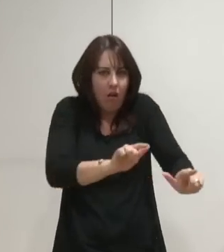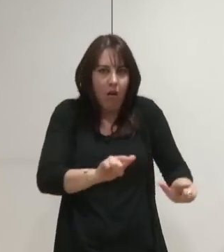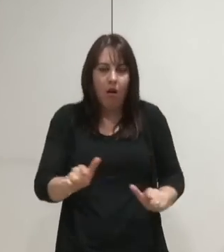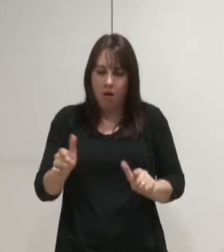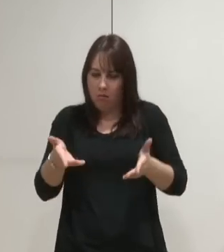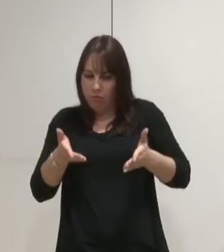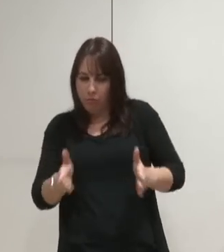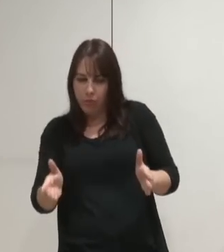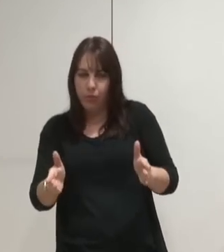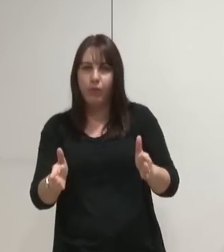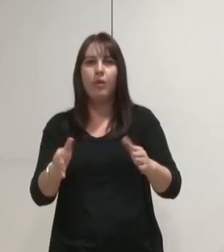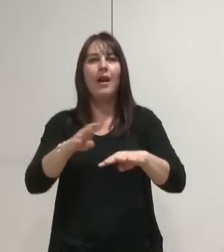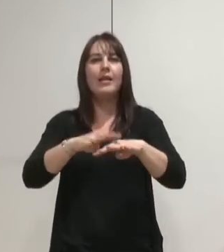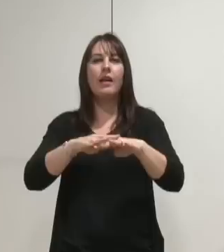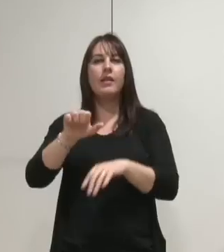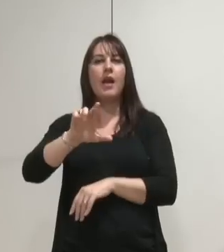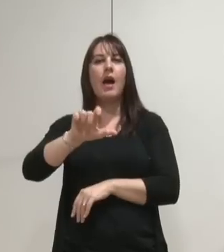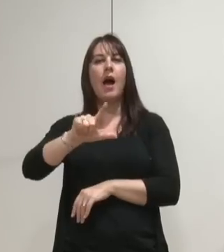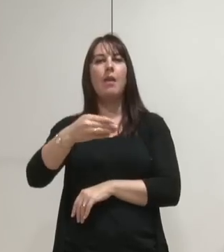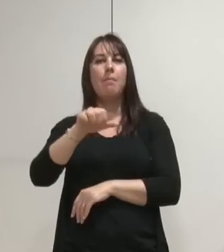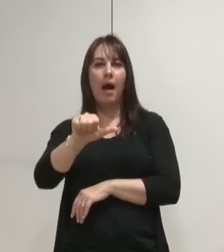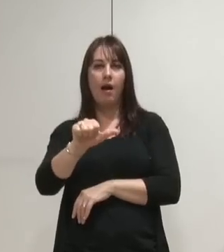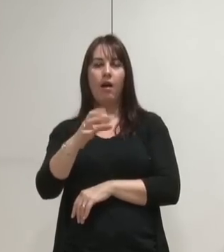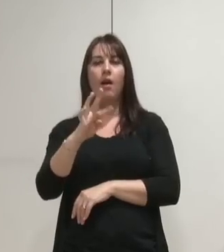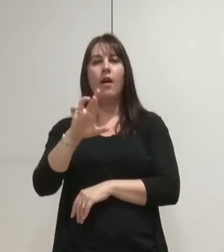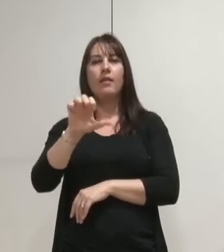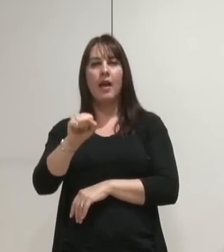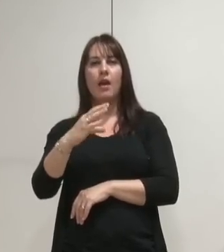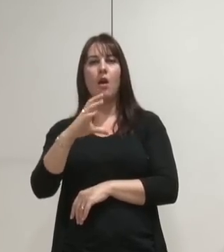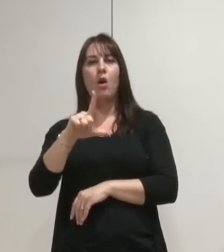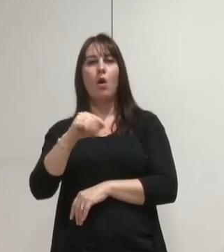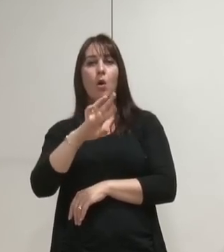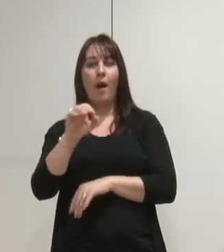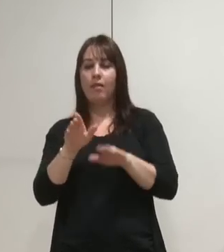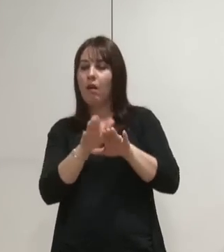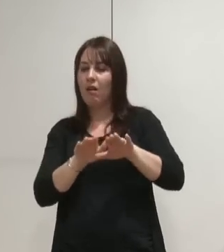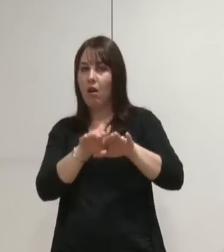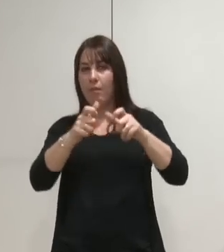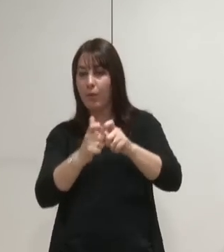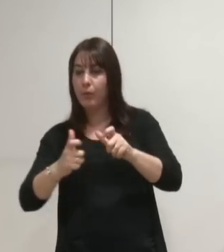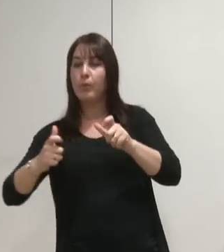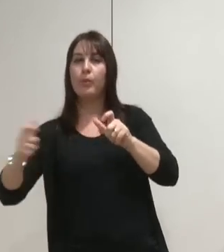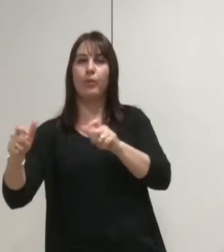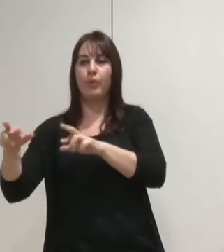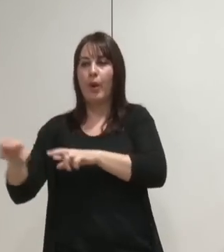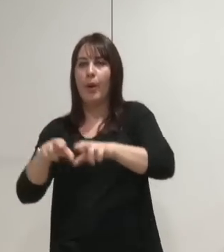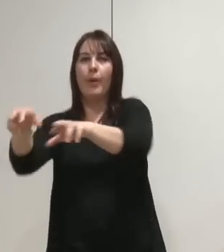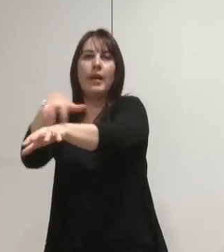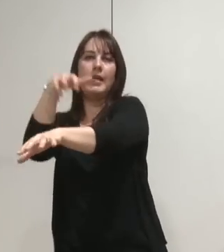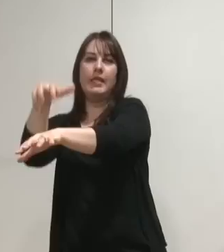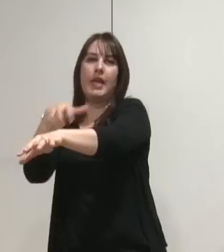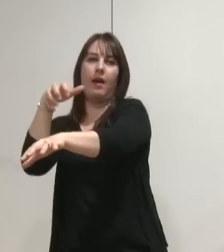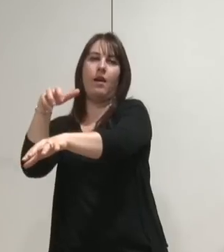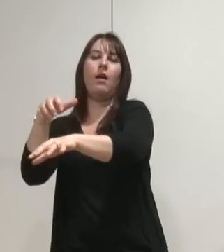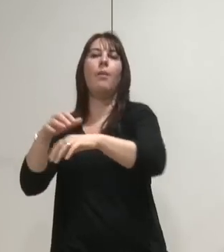d'étendre le quartier almatreécloître jusqu'à la rue Chenoise et jusque au rives de l'iser qui ont permis également d'intégrer le Liss